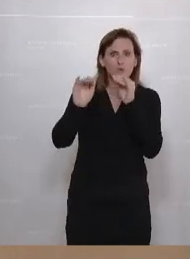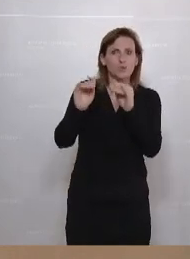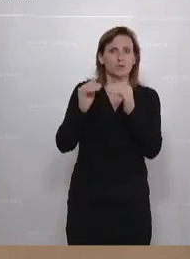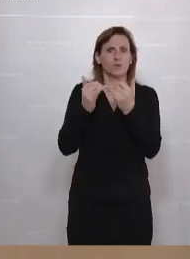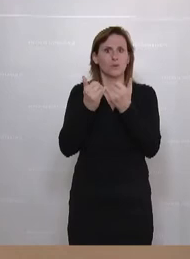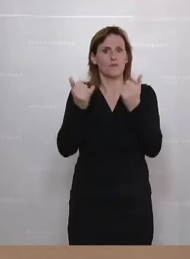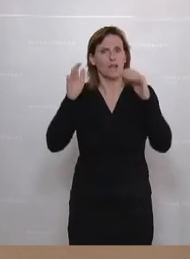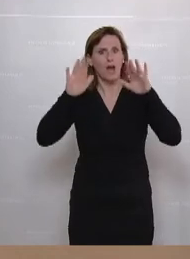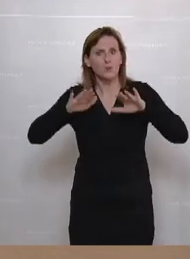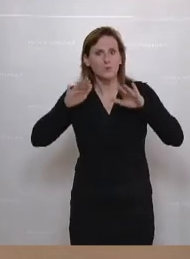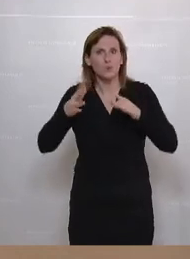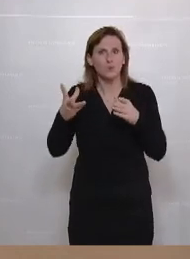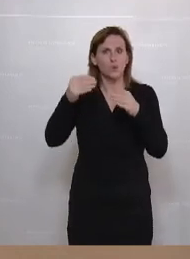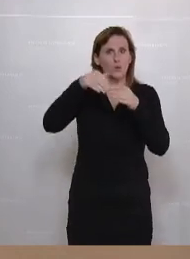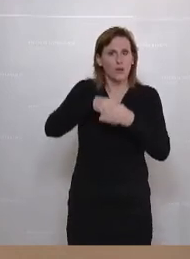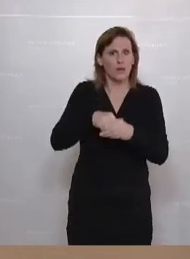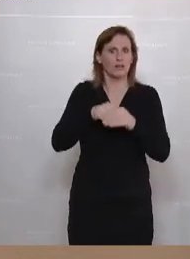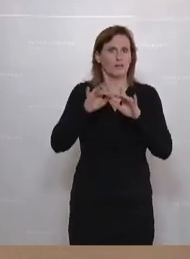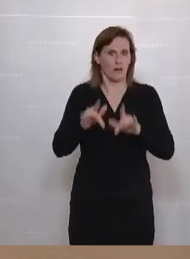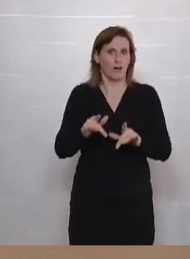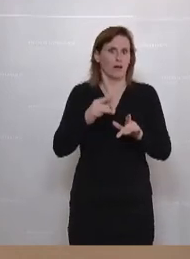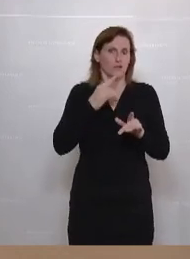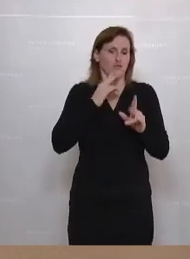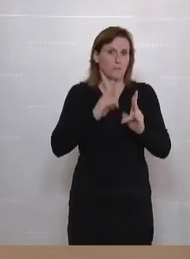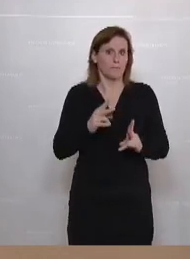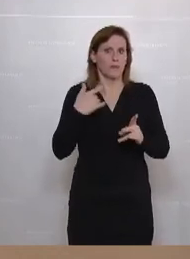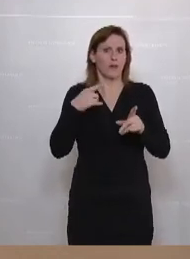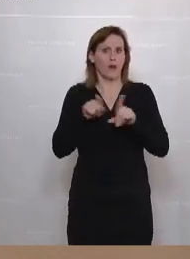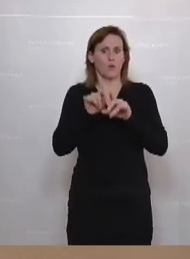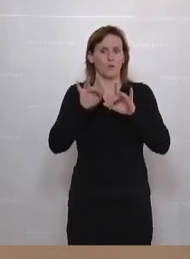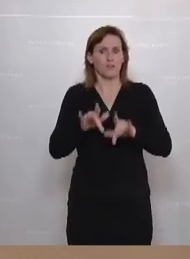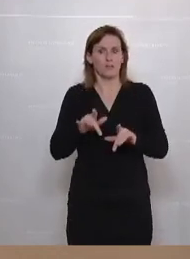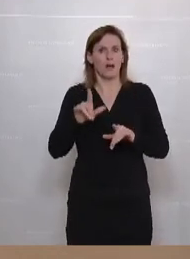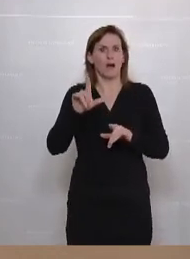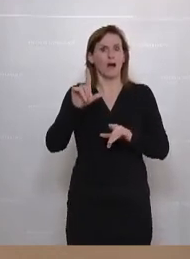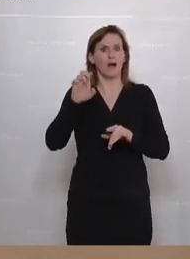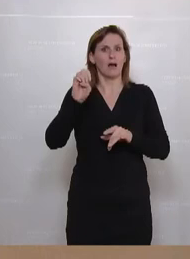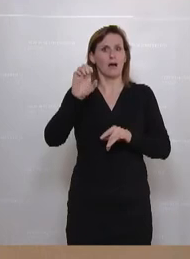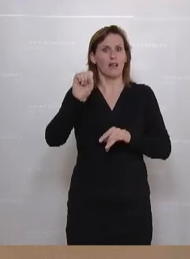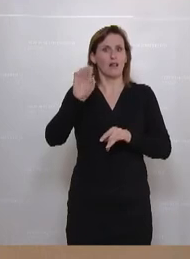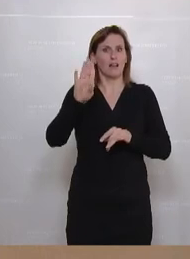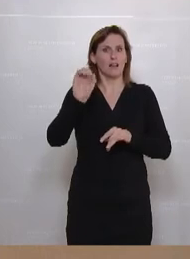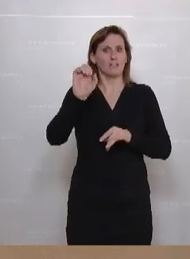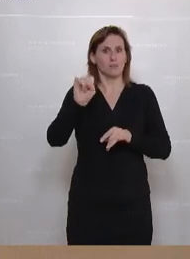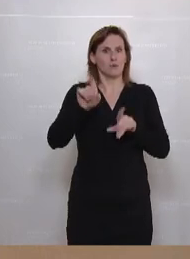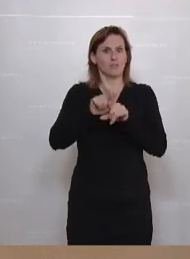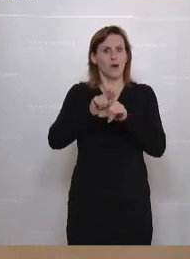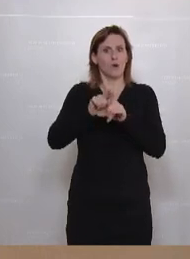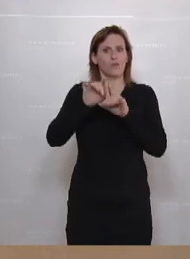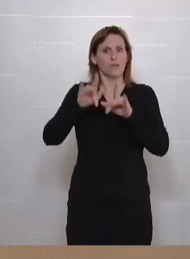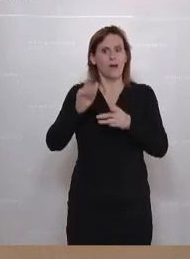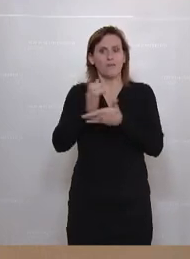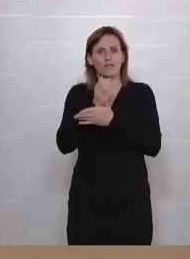irgendwo verstecken. Und ja, wir sind auch regelmäßig vor Ort in Lesbos Vertreter der österreichischen Botschaft, Vertreter